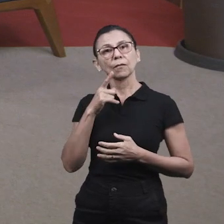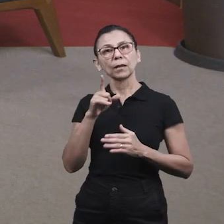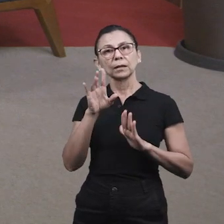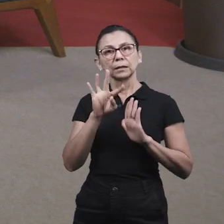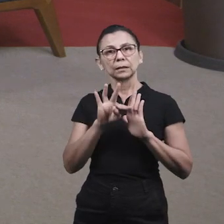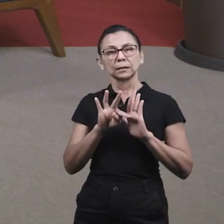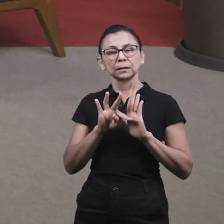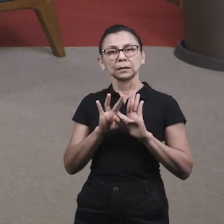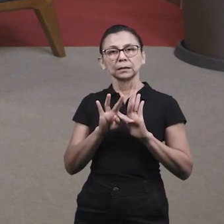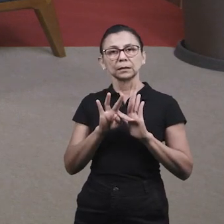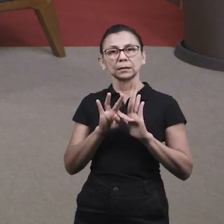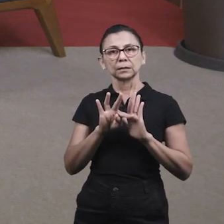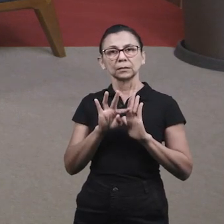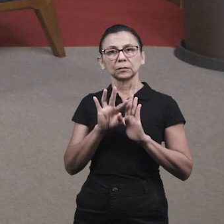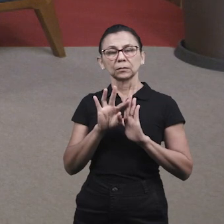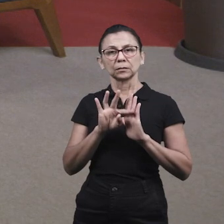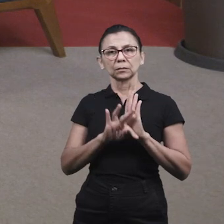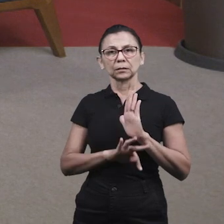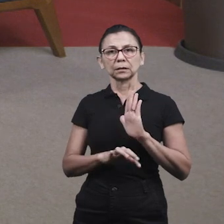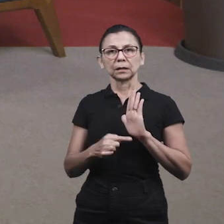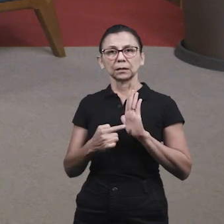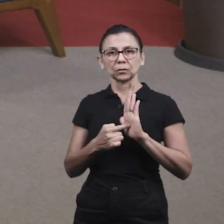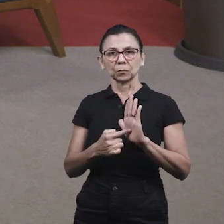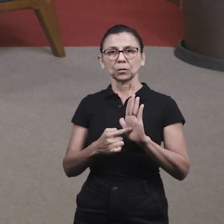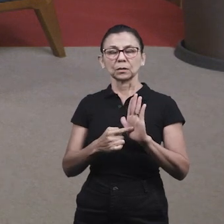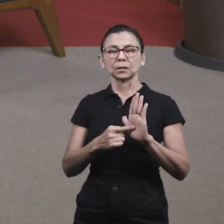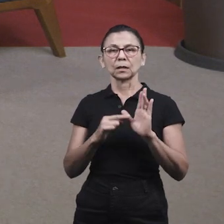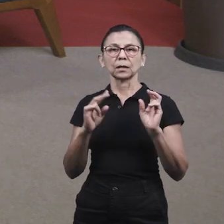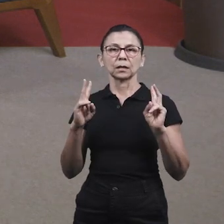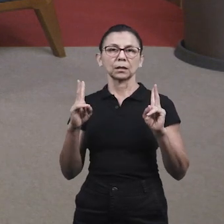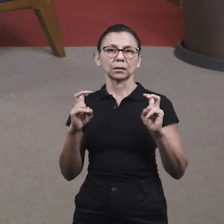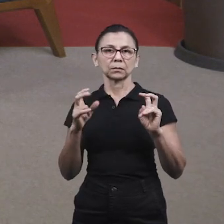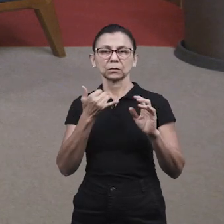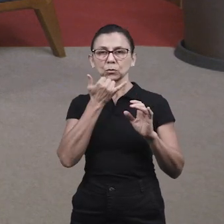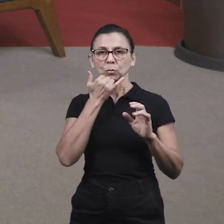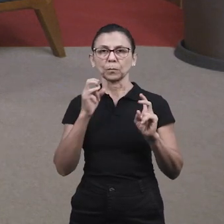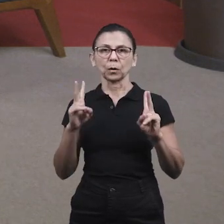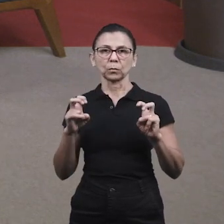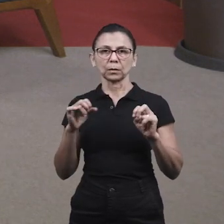examen des Écritures. Et nous allons commencer à aborder